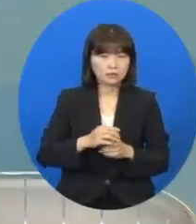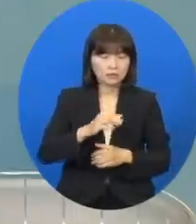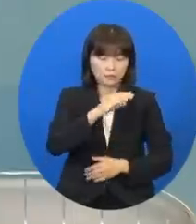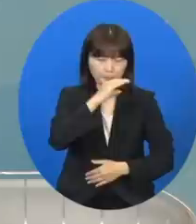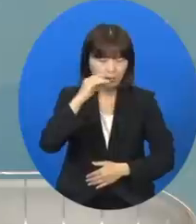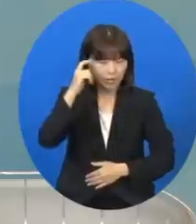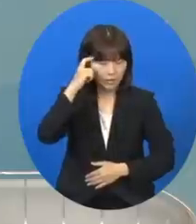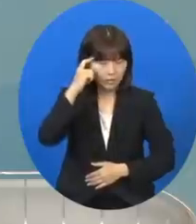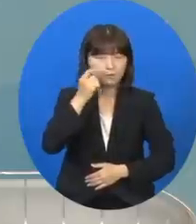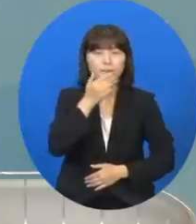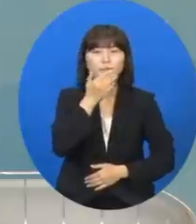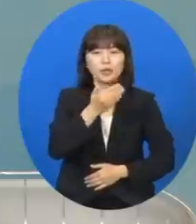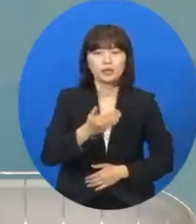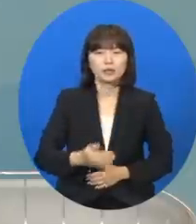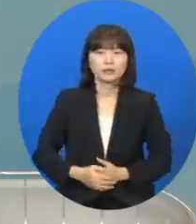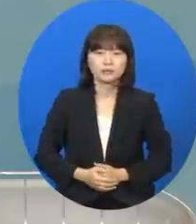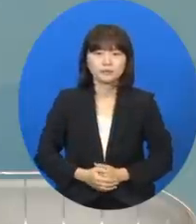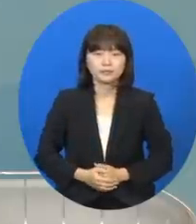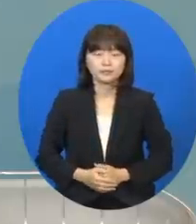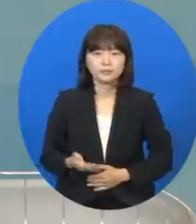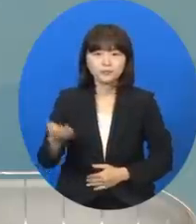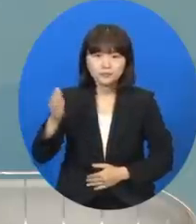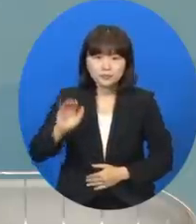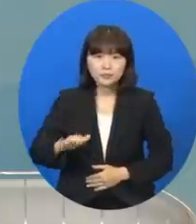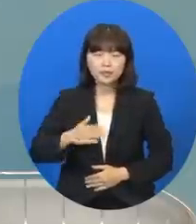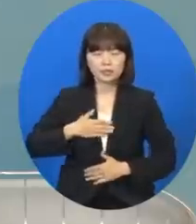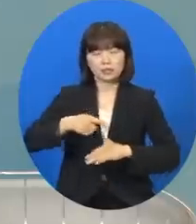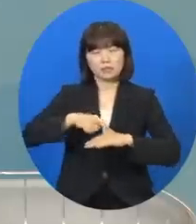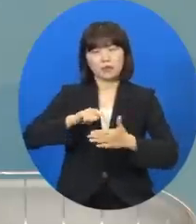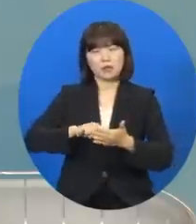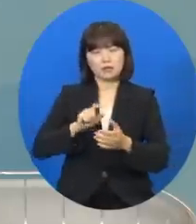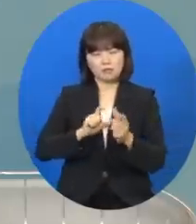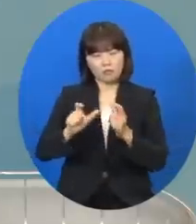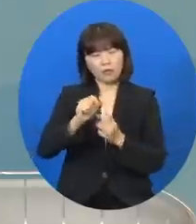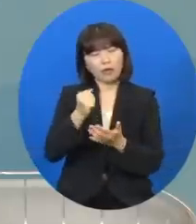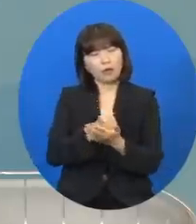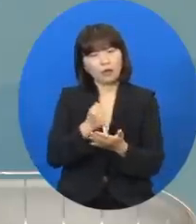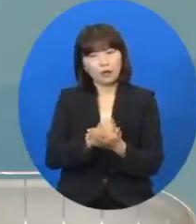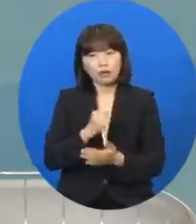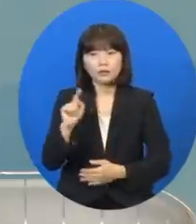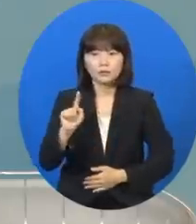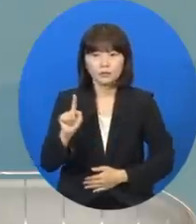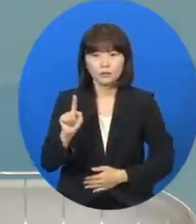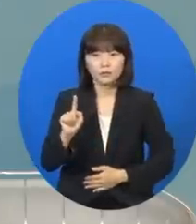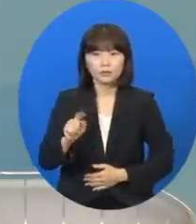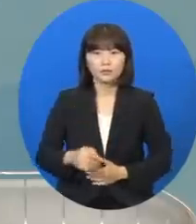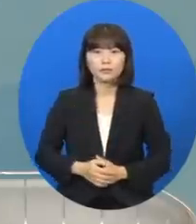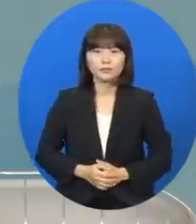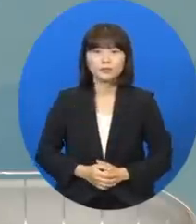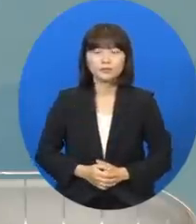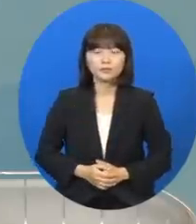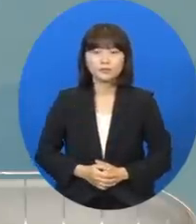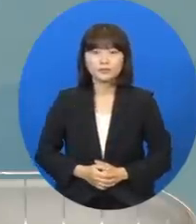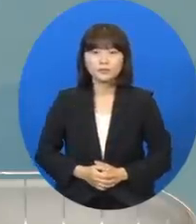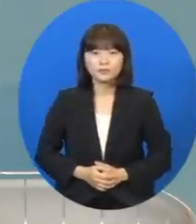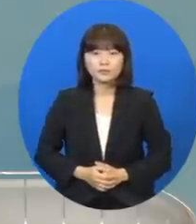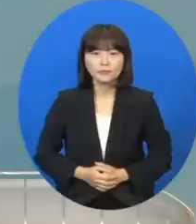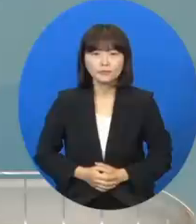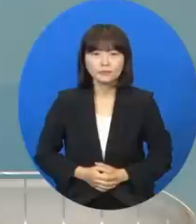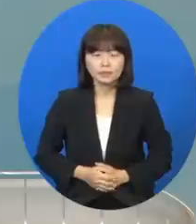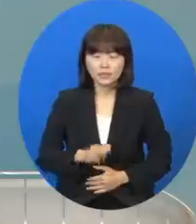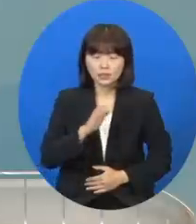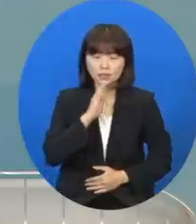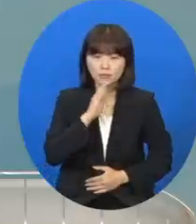있습니다. 그러나 제 마음에 더 안타까운 것은 우리가 정말